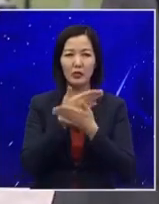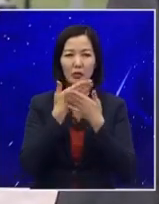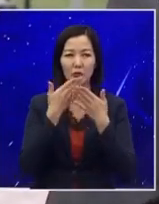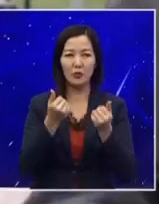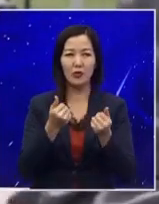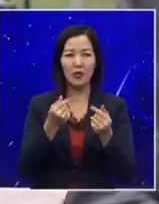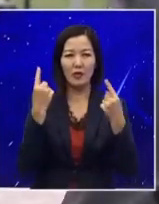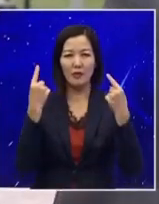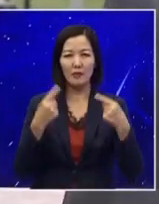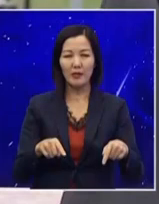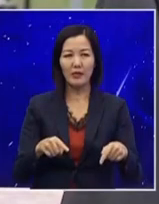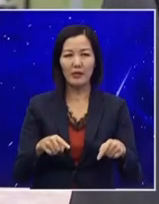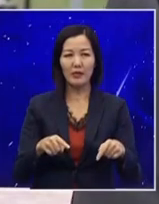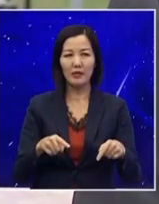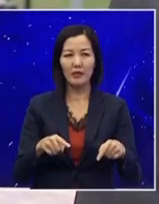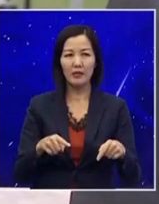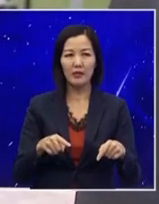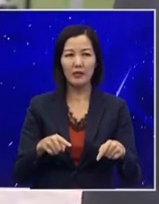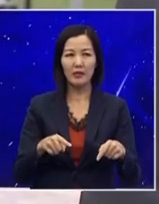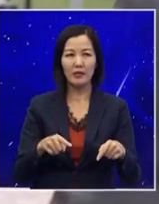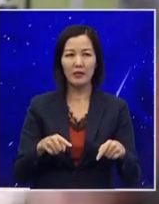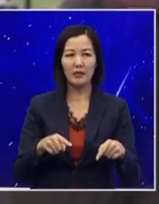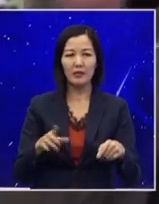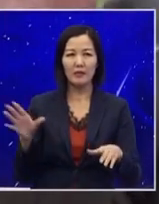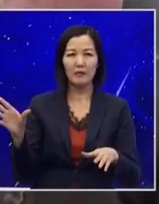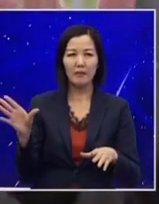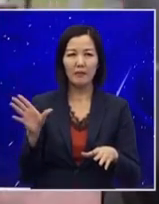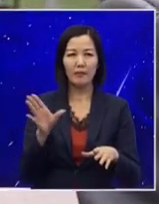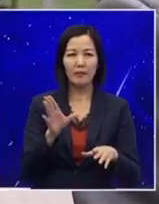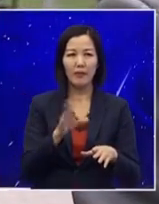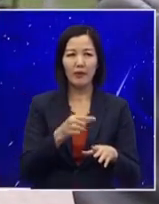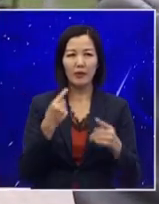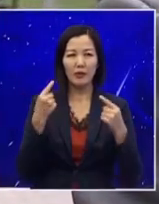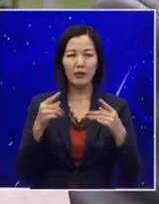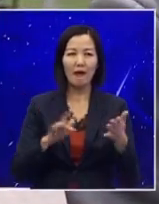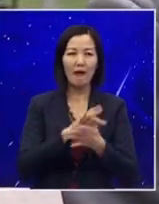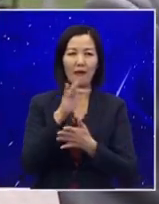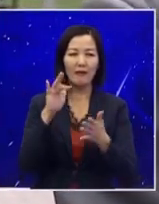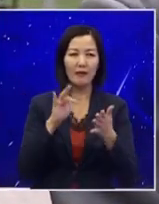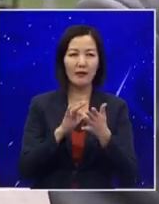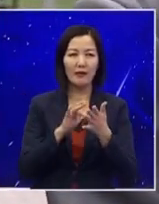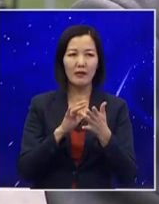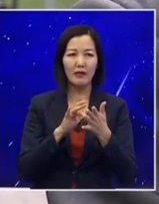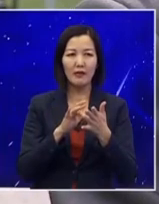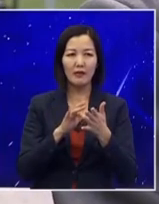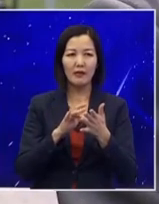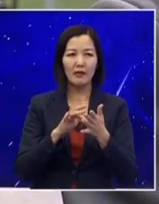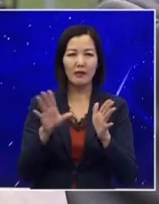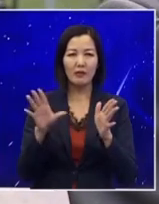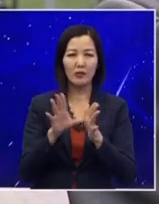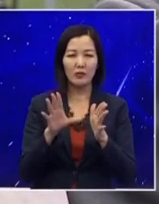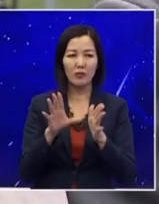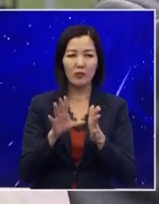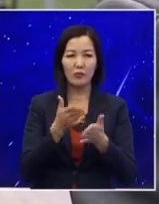кейбір жерлер кірпіштерін сорып алып кеткен, сонда үйлер болады. Қалада жарық деген болған